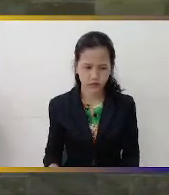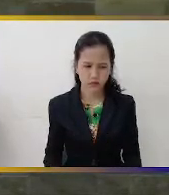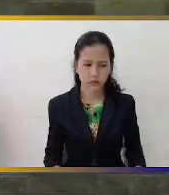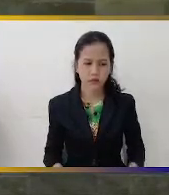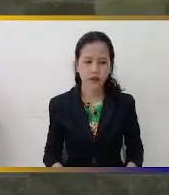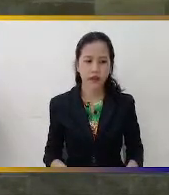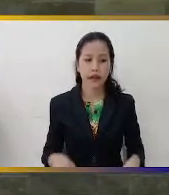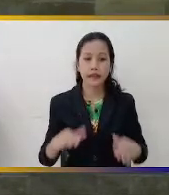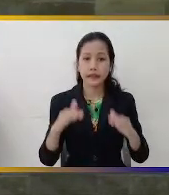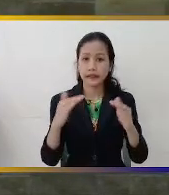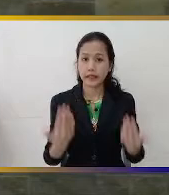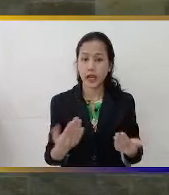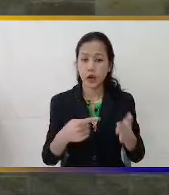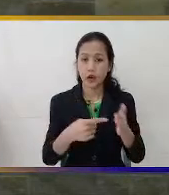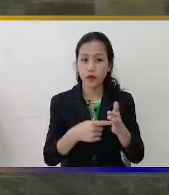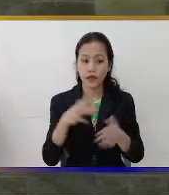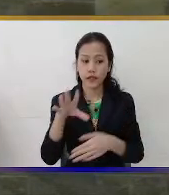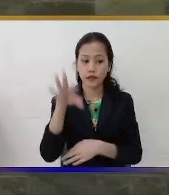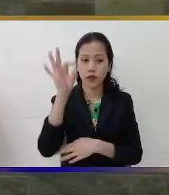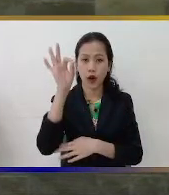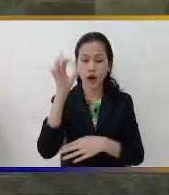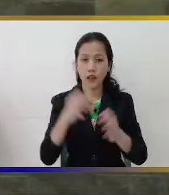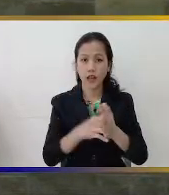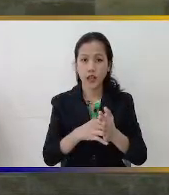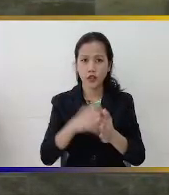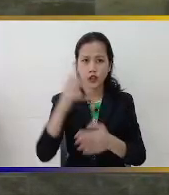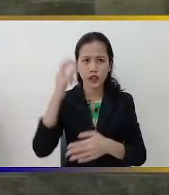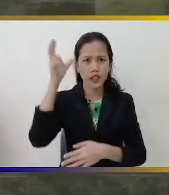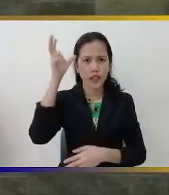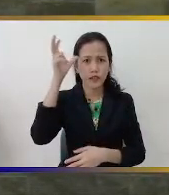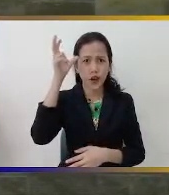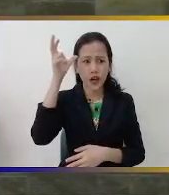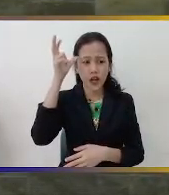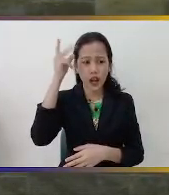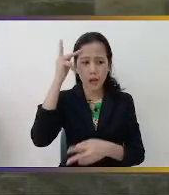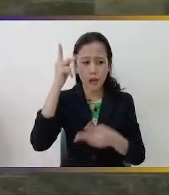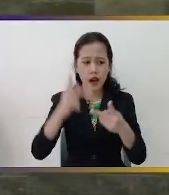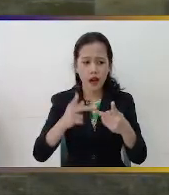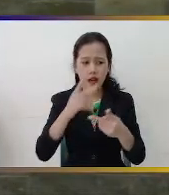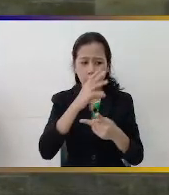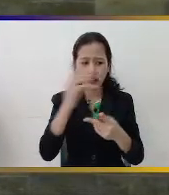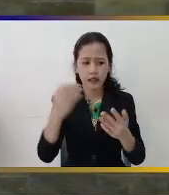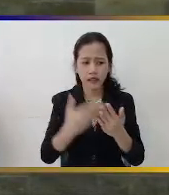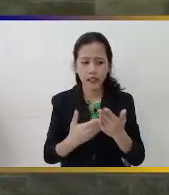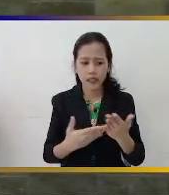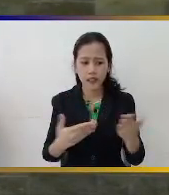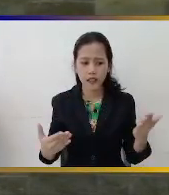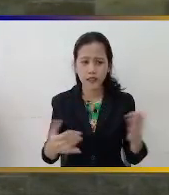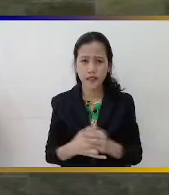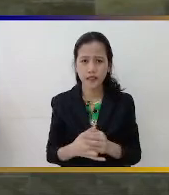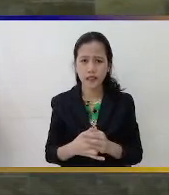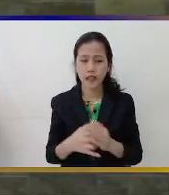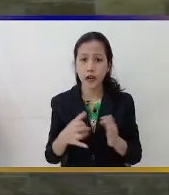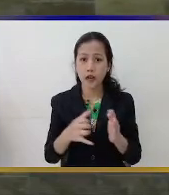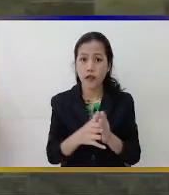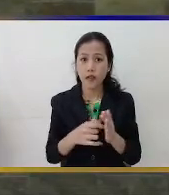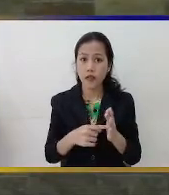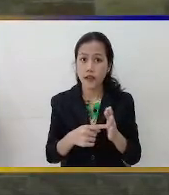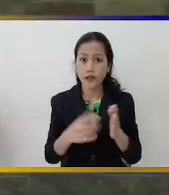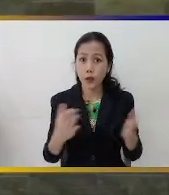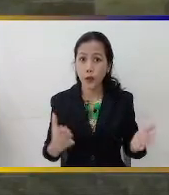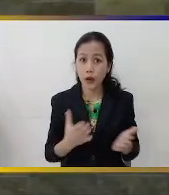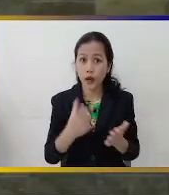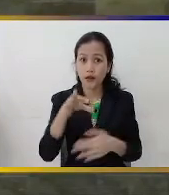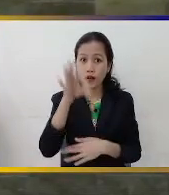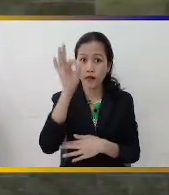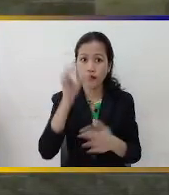nyo yung sin, yung evil plans and devices. Okay? Dito nyo po makikita na sa